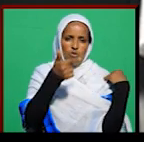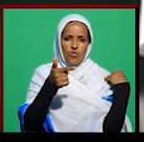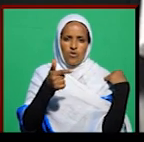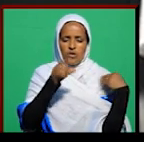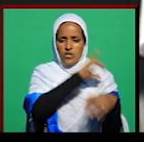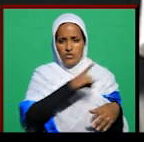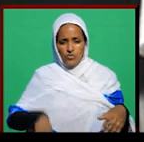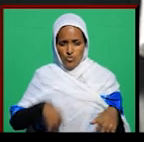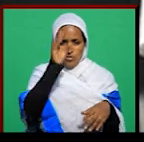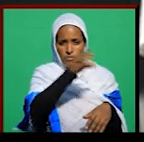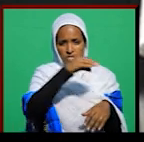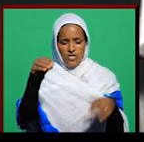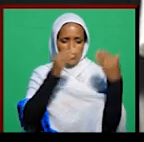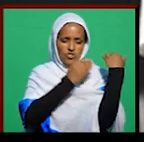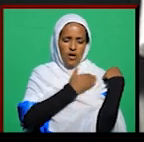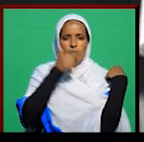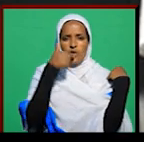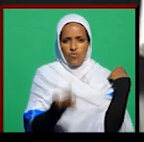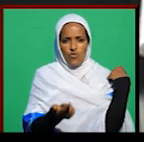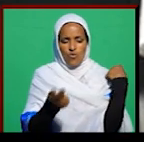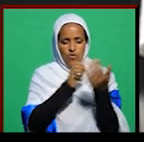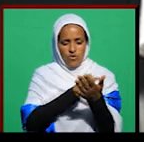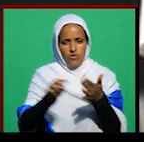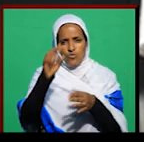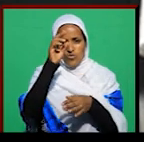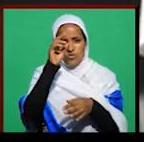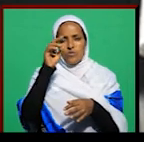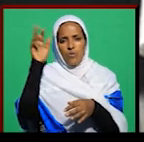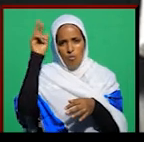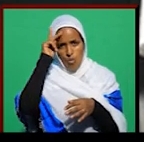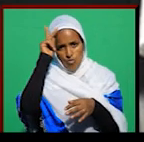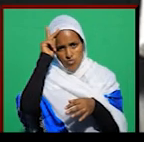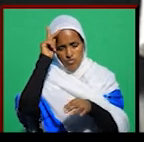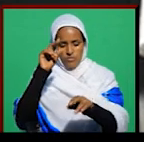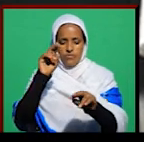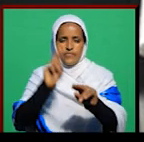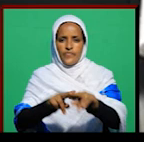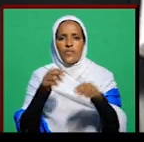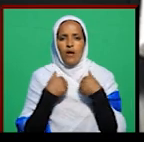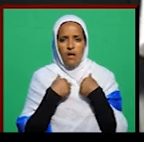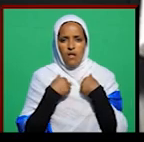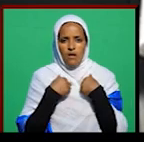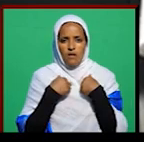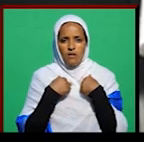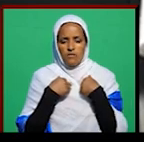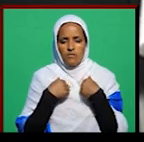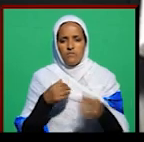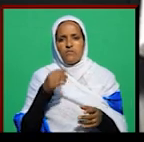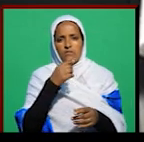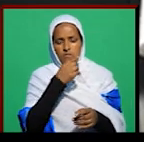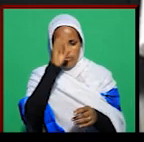እሸከማለሁ ይላል የክርስቶስን ማይተም እሸከማለሁ ብሎ ሐዋርያው ቅዱስ ጳውሎስ አስቀምጦታል። ሐዋርያው ቅዱስ ጳውሎስ ማይተም